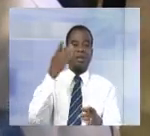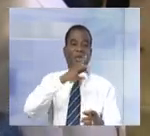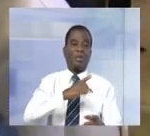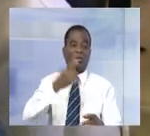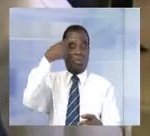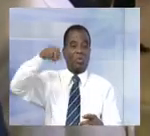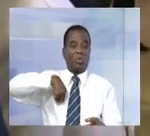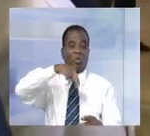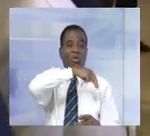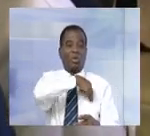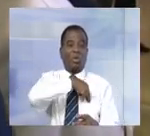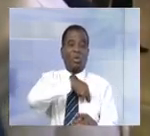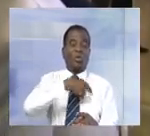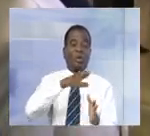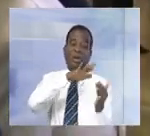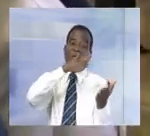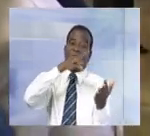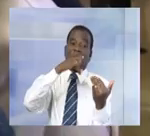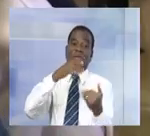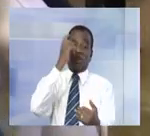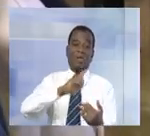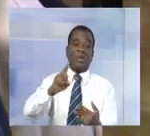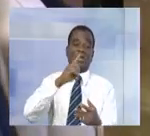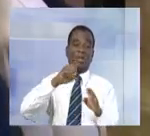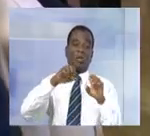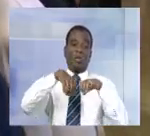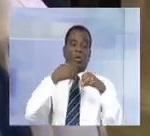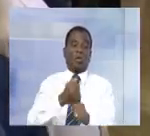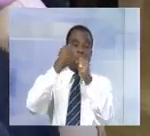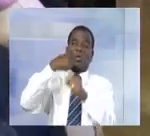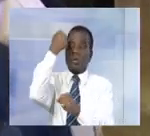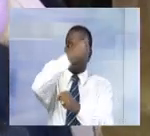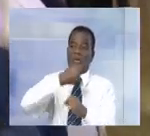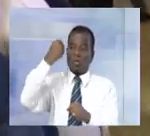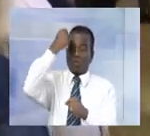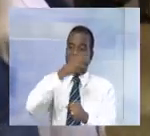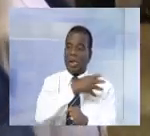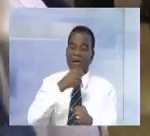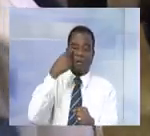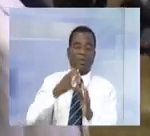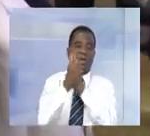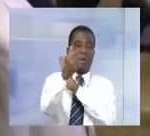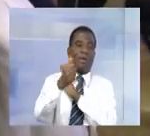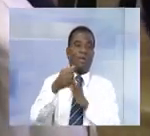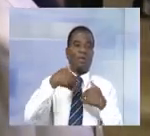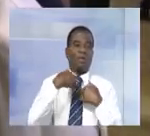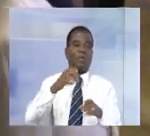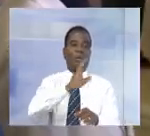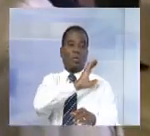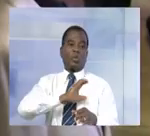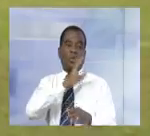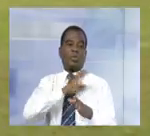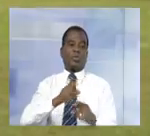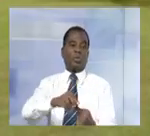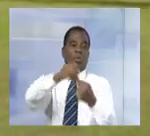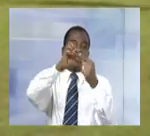inouïe. On espère être digne de cette Coupe d'Afrique des Nations, présenter un beau football de qualité, avoir un comportement